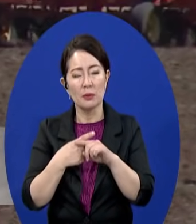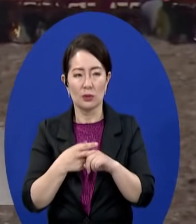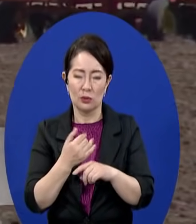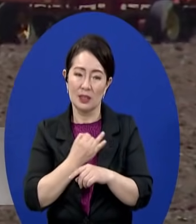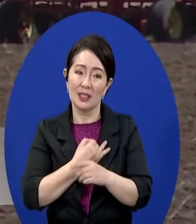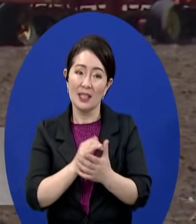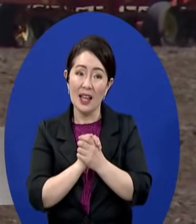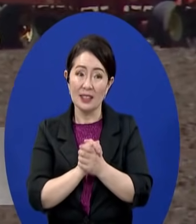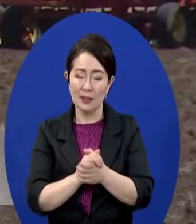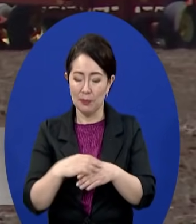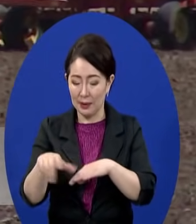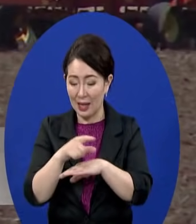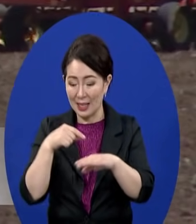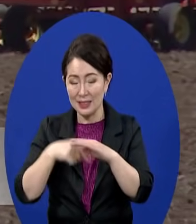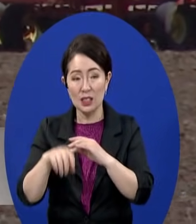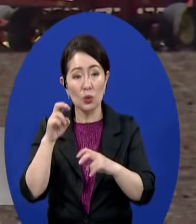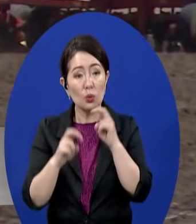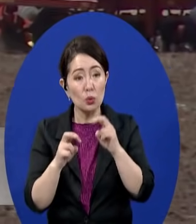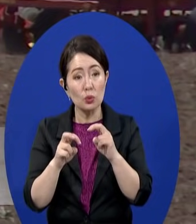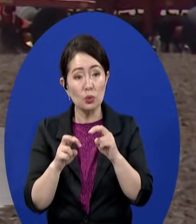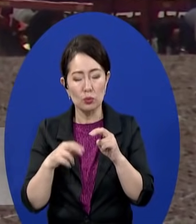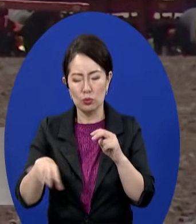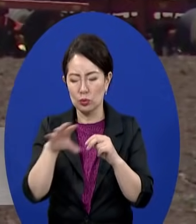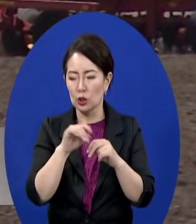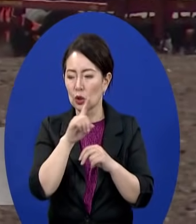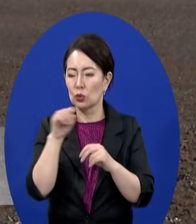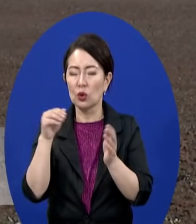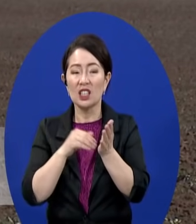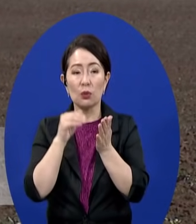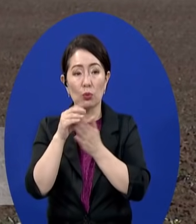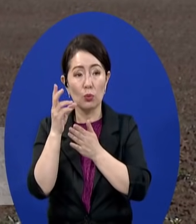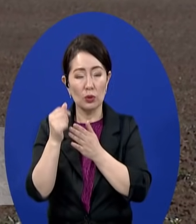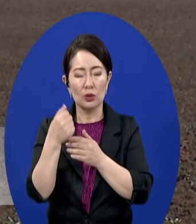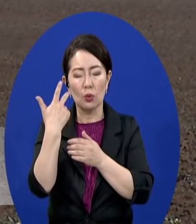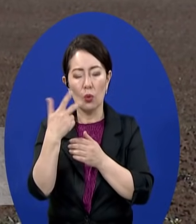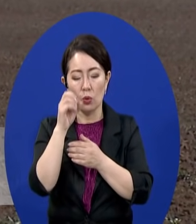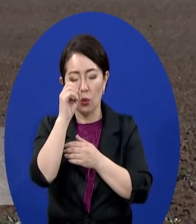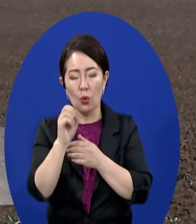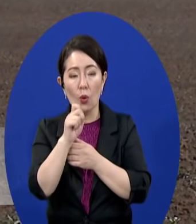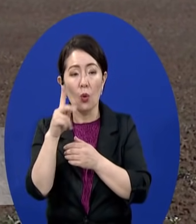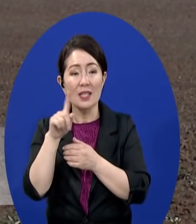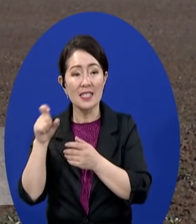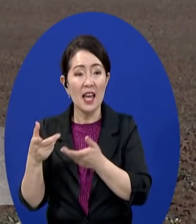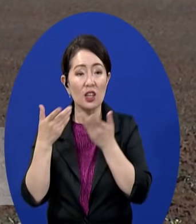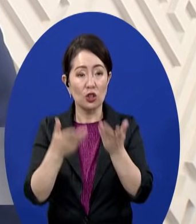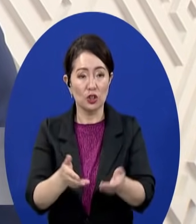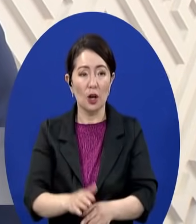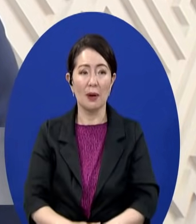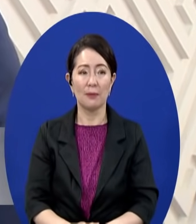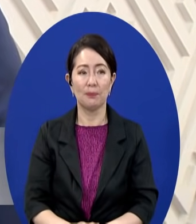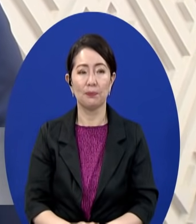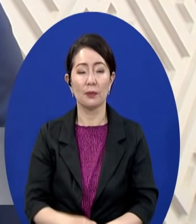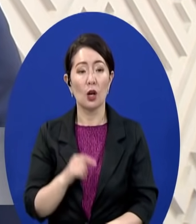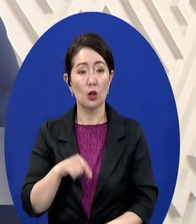байна. Мөн газар тариалангийн үйлдвэрлэлд нийт 100 тэрбум төгрөгийн 3% хүүтэй зээл олгож байгаа юм а.